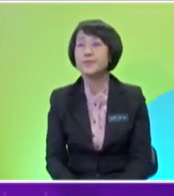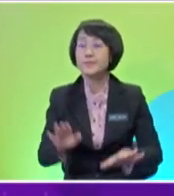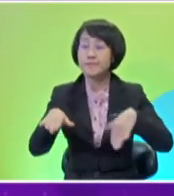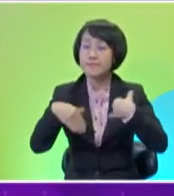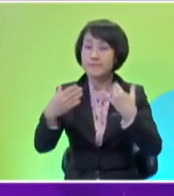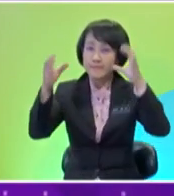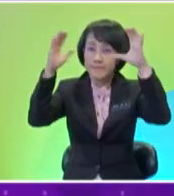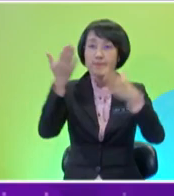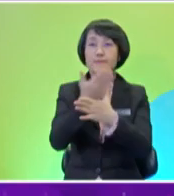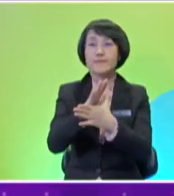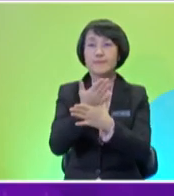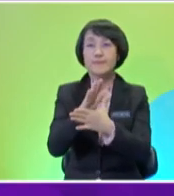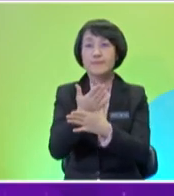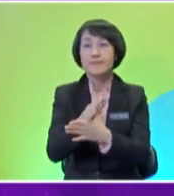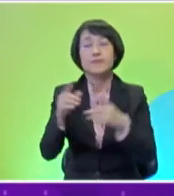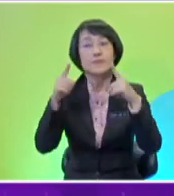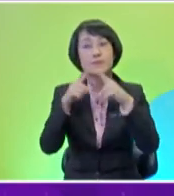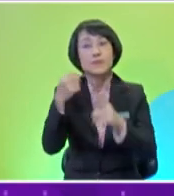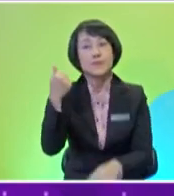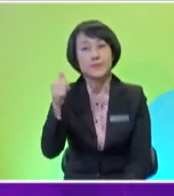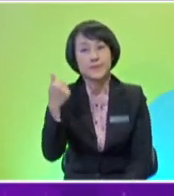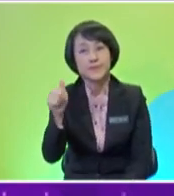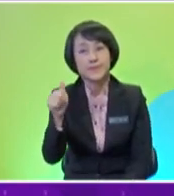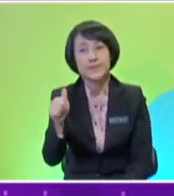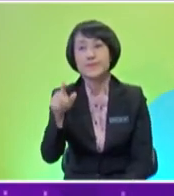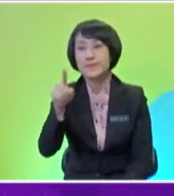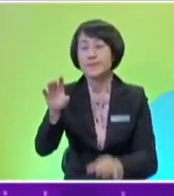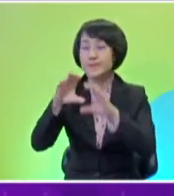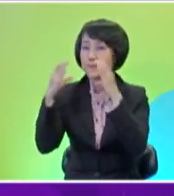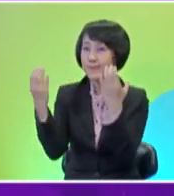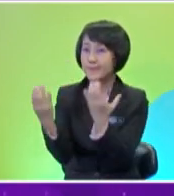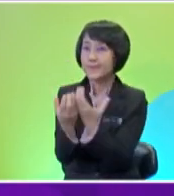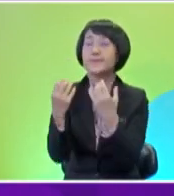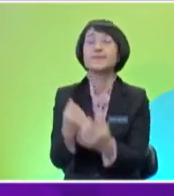tersebut kepada 10 satu kumpulan